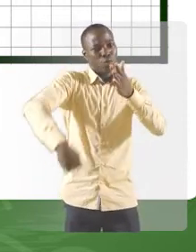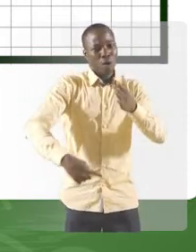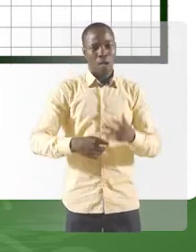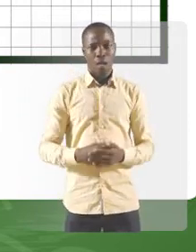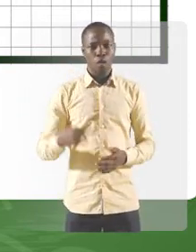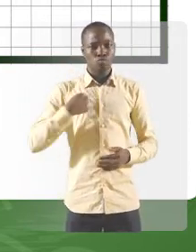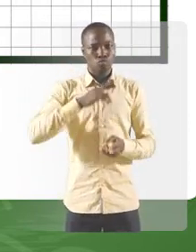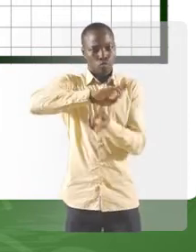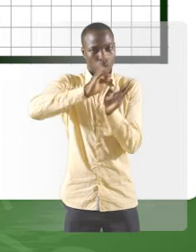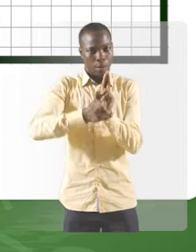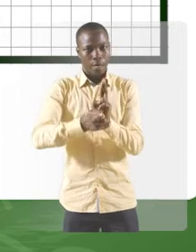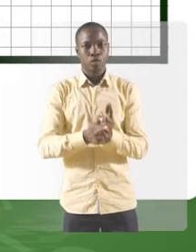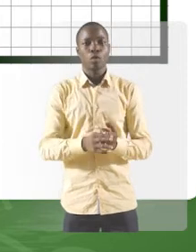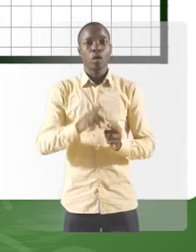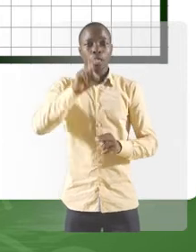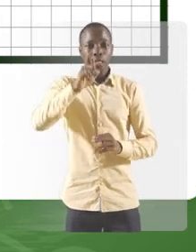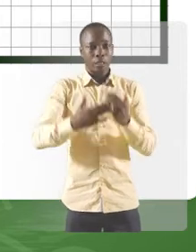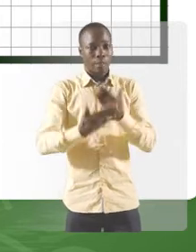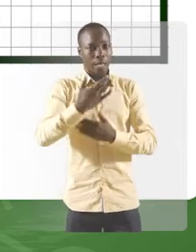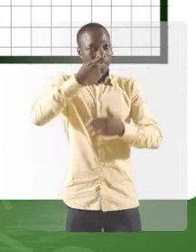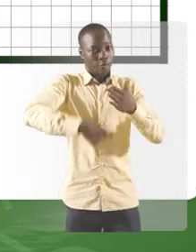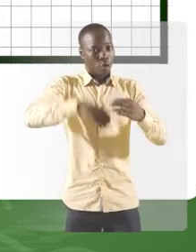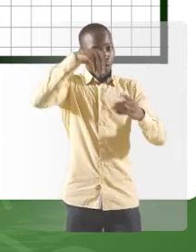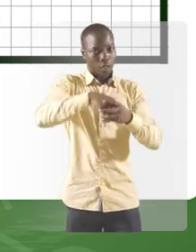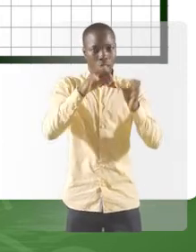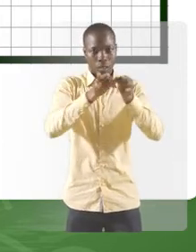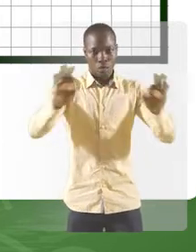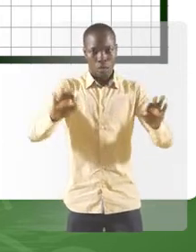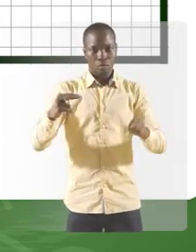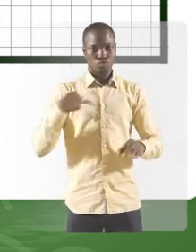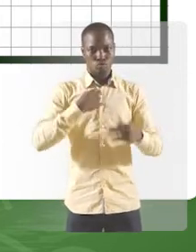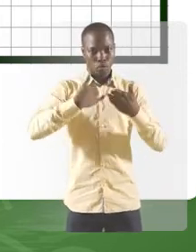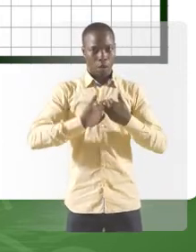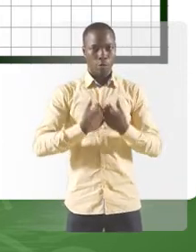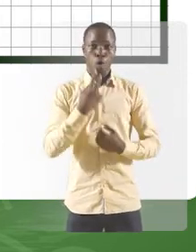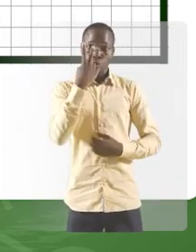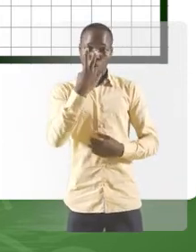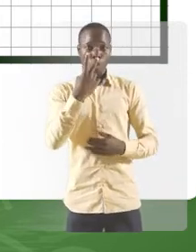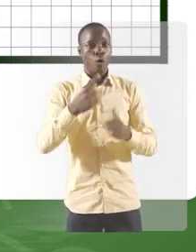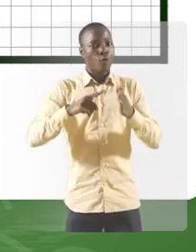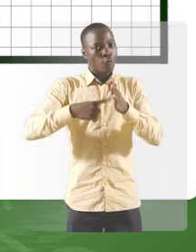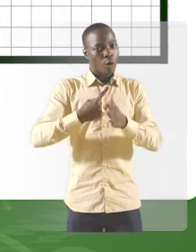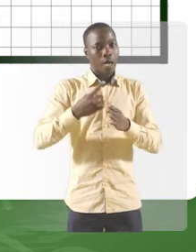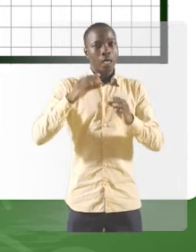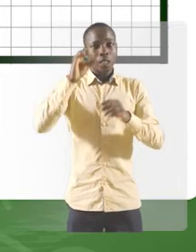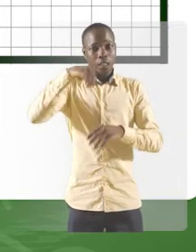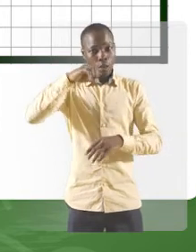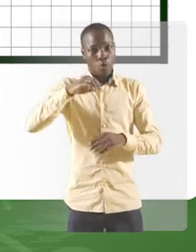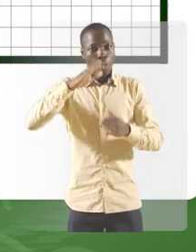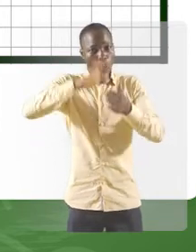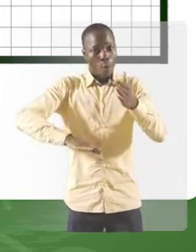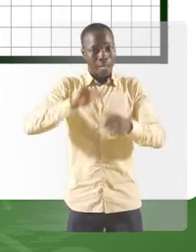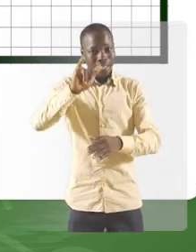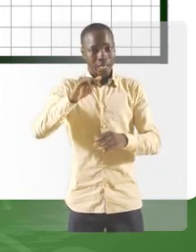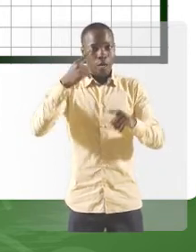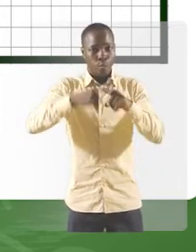alors nous remplaçons x par sa valeur dans l'équation. On a 2 fois 0 moins y